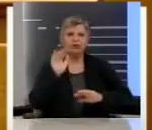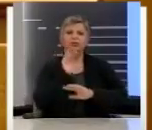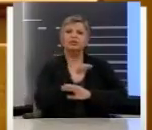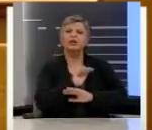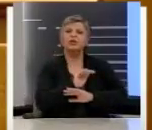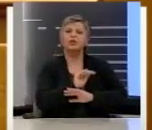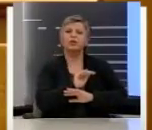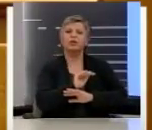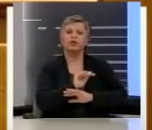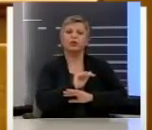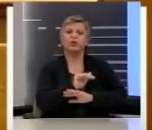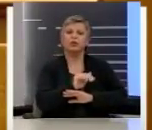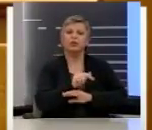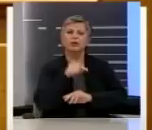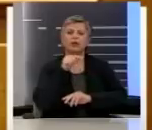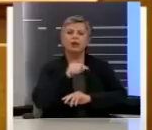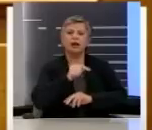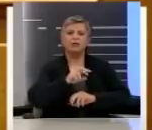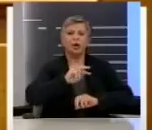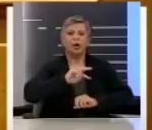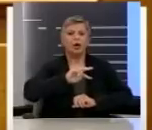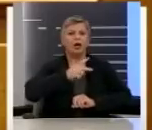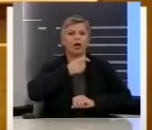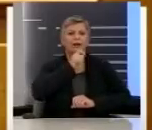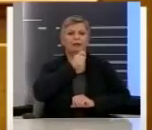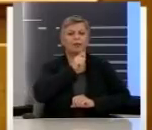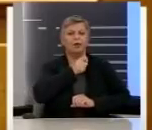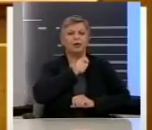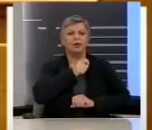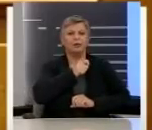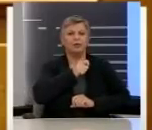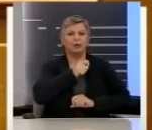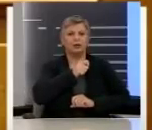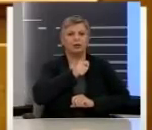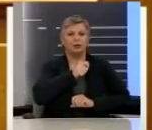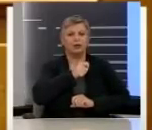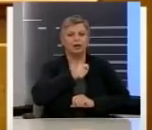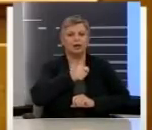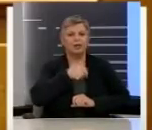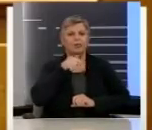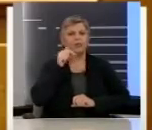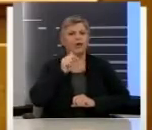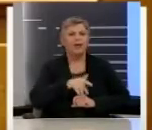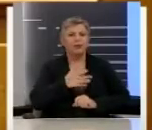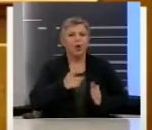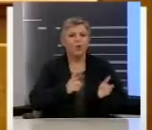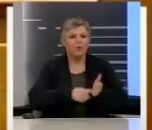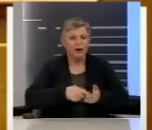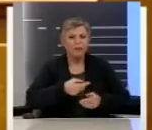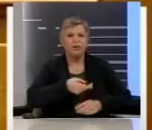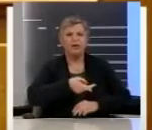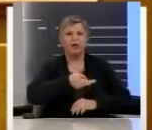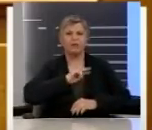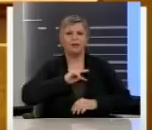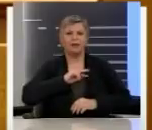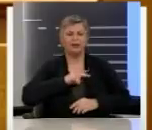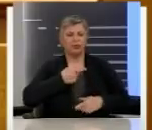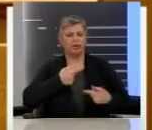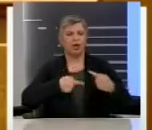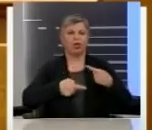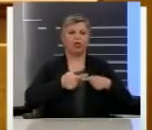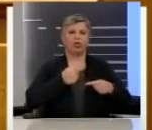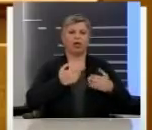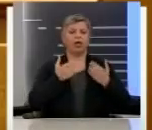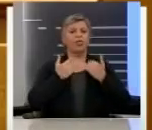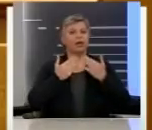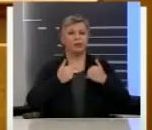Γιατί είναι ένα ερώτημα, ξέρετε, αμήλικτο και δεν χωρούν υπεκφυγές. Θα υποστηρίξετε